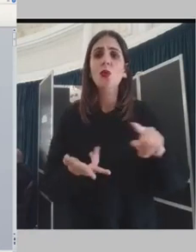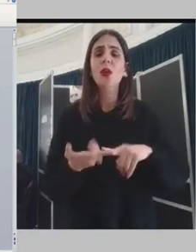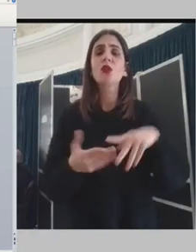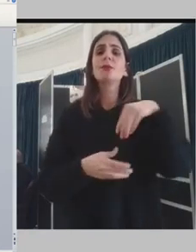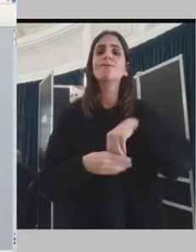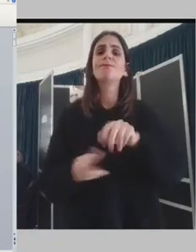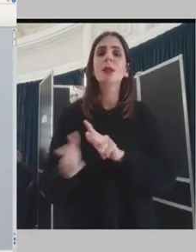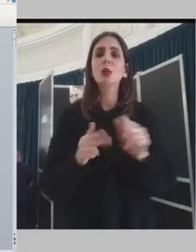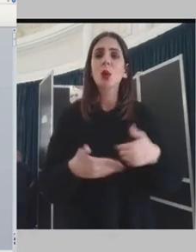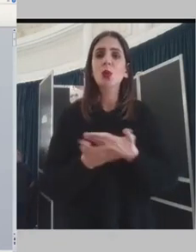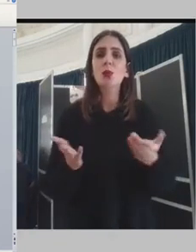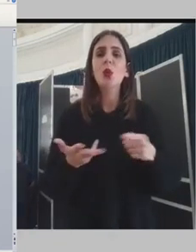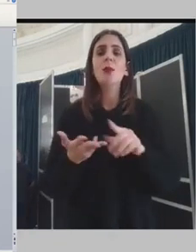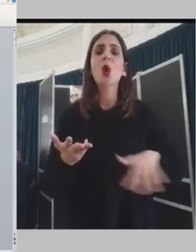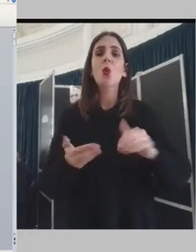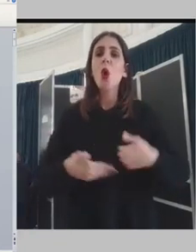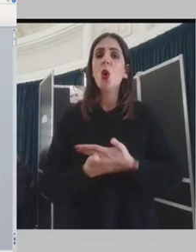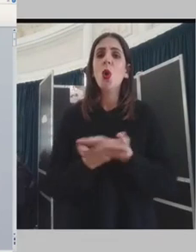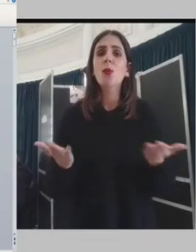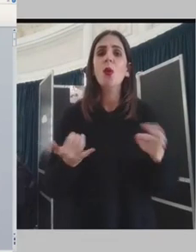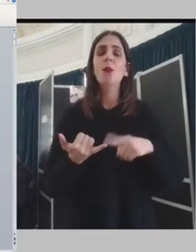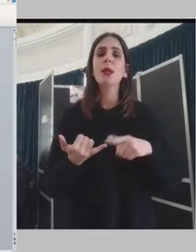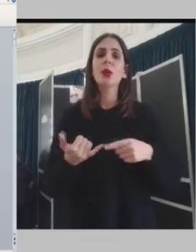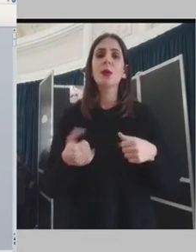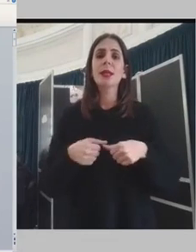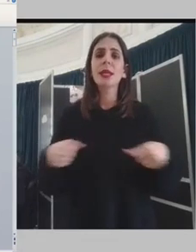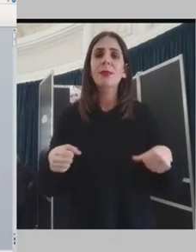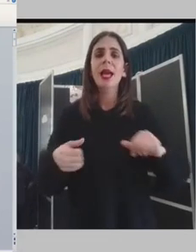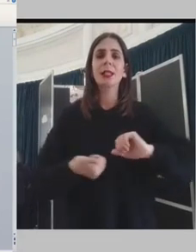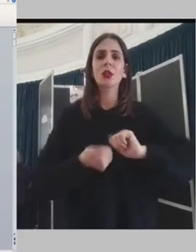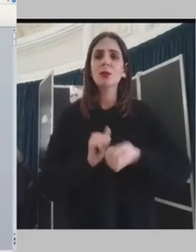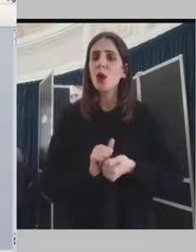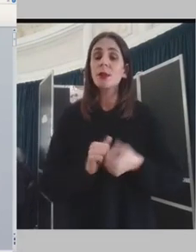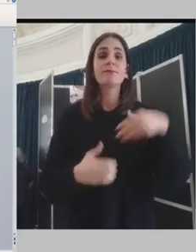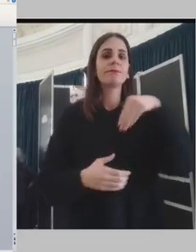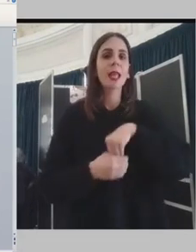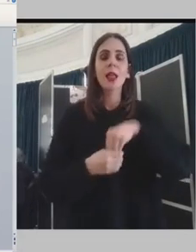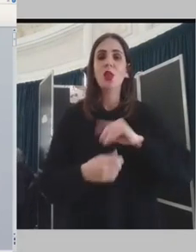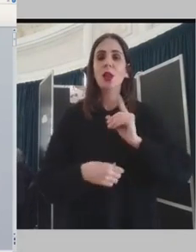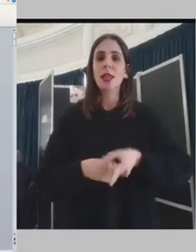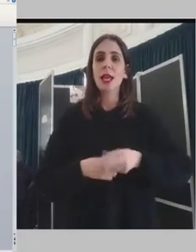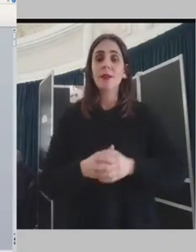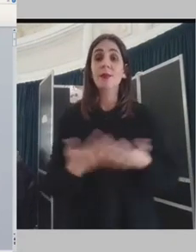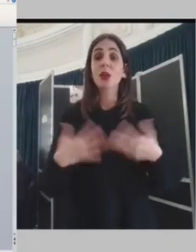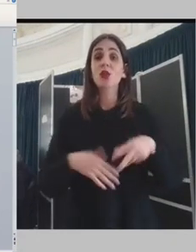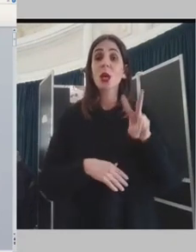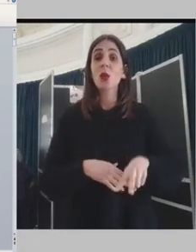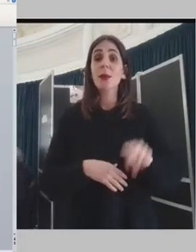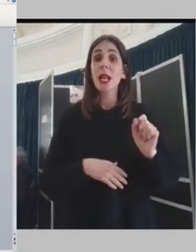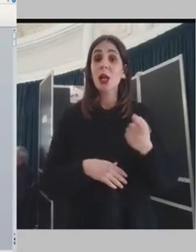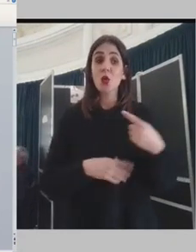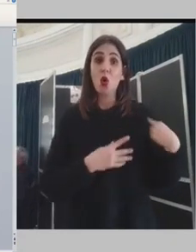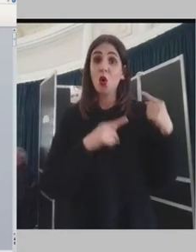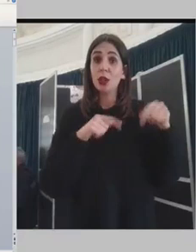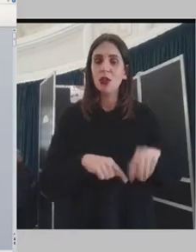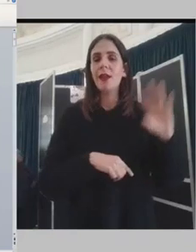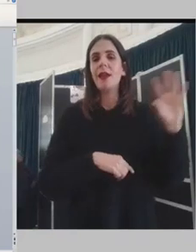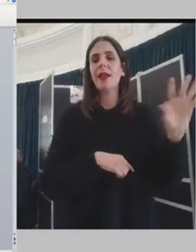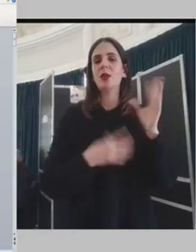nei luoghi pubblici e negli impianti sportivi, dove dal 2012 in realtà dovrebbero già